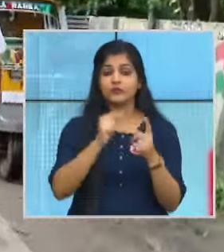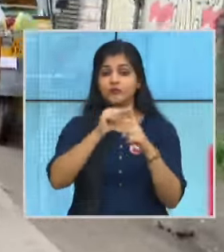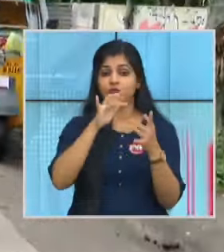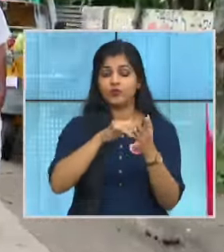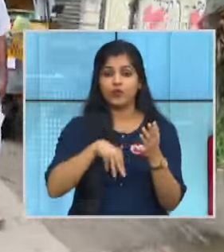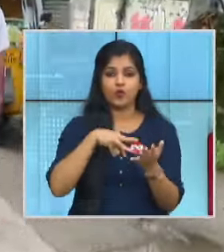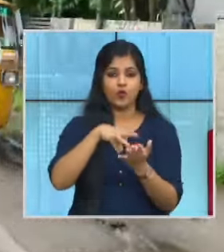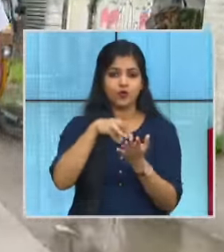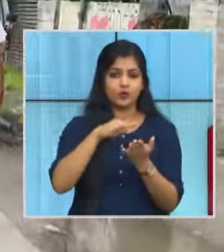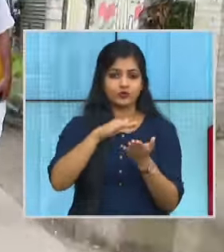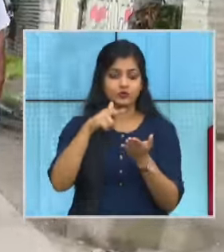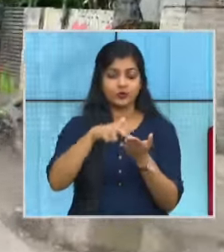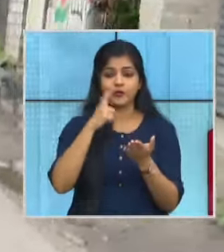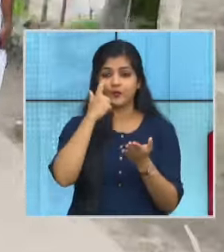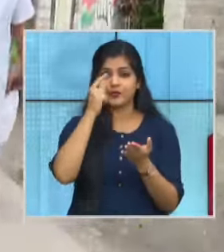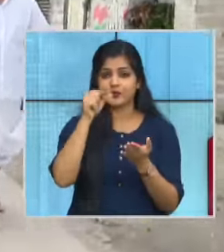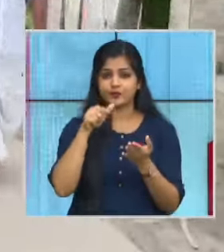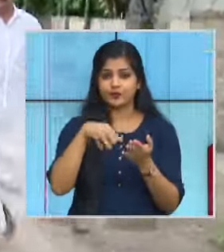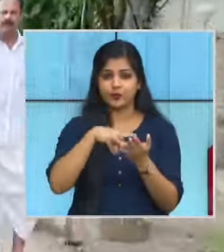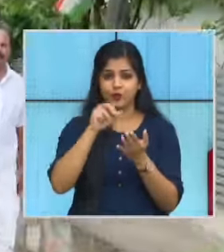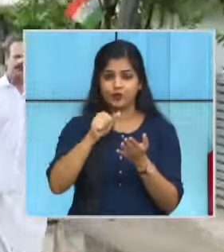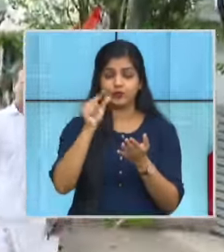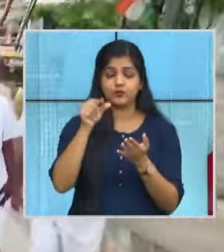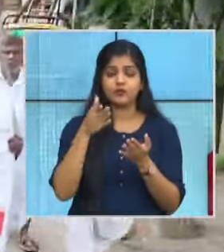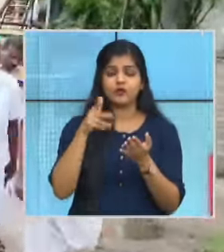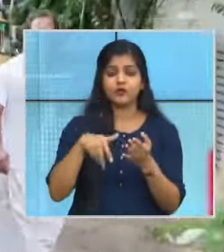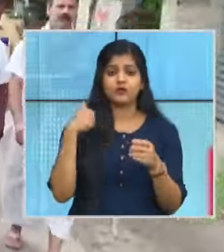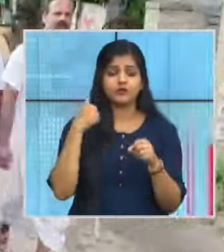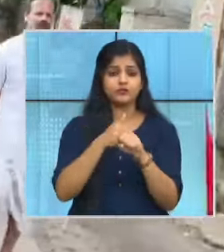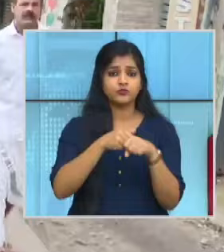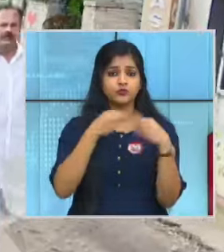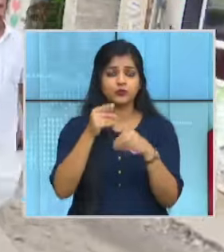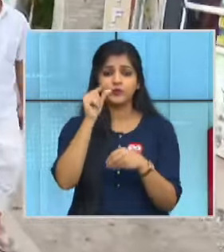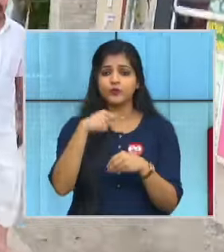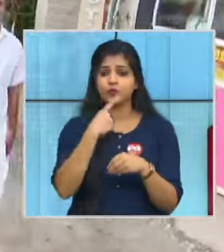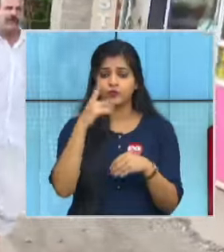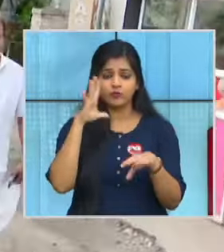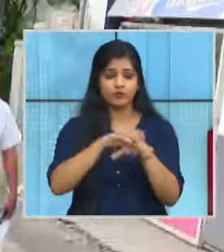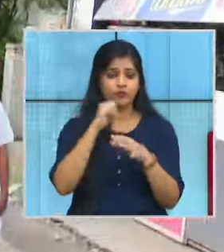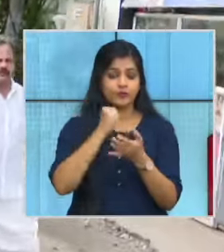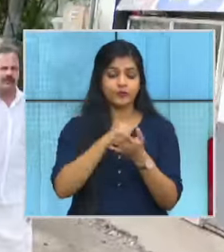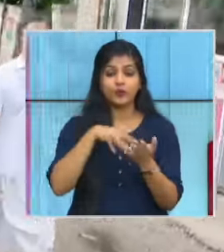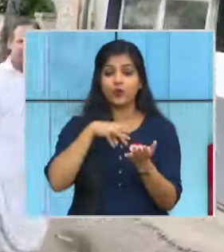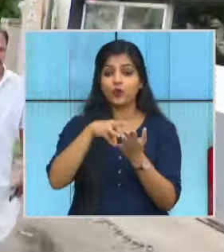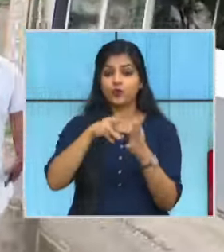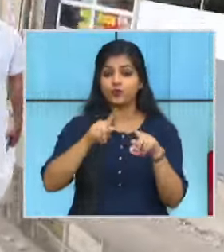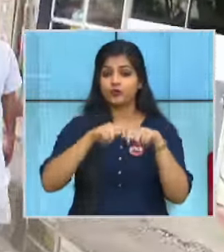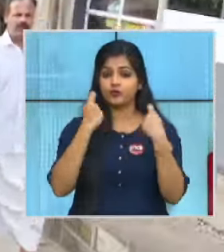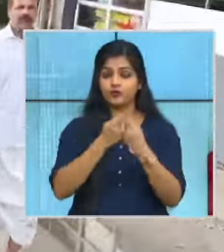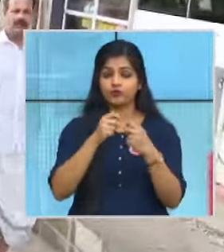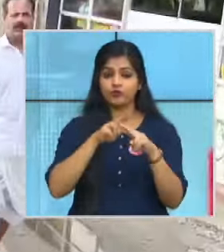ഓട്ടോ സ്റ്റാൻഡിലെ വനിതാ ഡ്രൈവർ ജയയെ ആക്രമിച്ച ആളുകളെ കണ്ടെത്തണമെന്നാവശ്യപ്പെട്ട് സംയുക്ത തൊഴിലാളി സമിതിയുടെ ഓട്ടോറിക്ഷ തൊഴിലാളികളുടെ